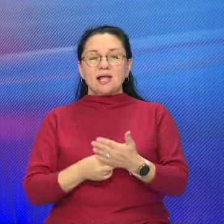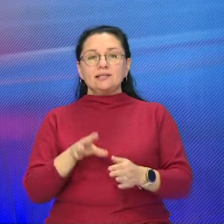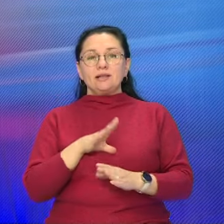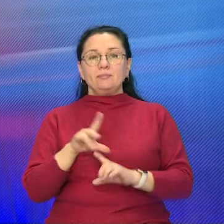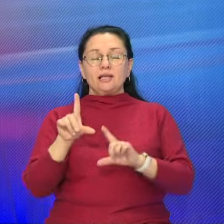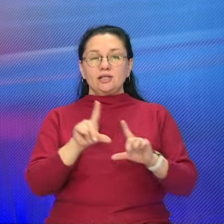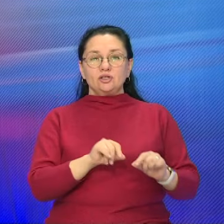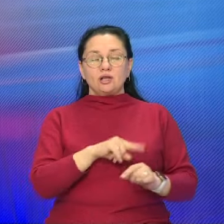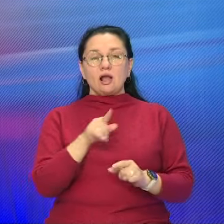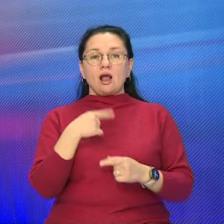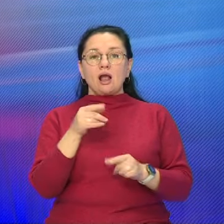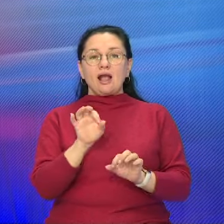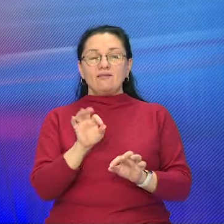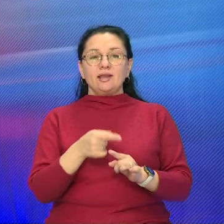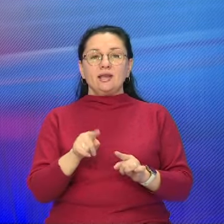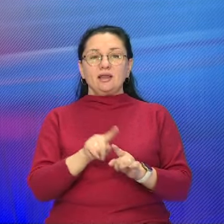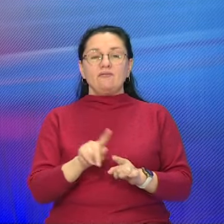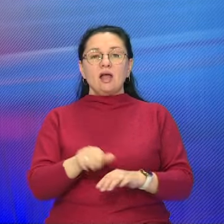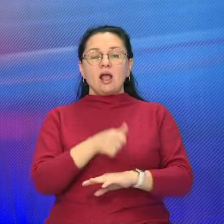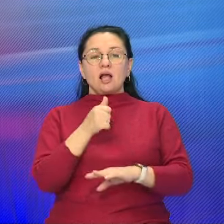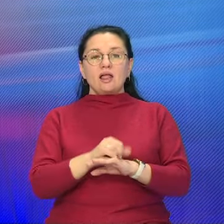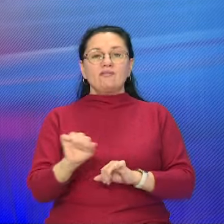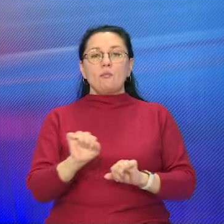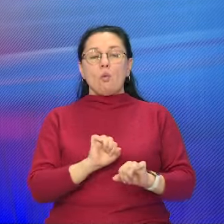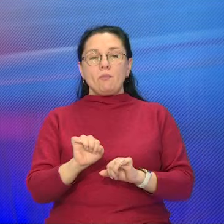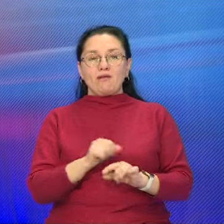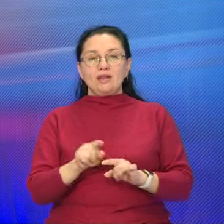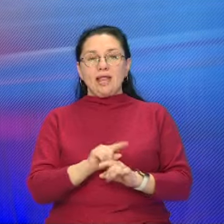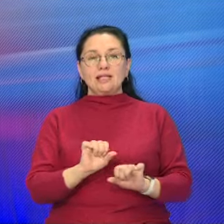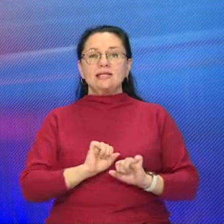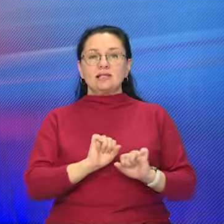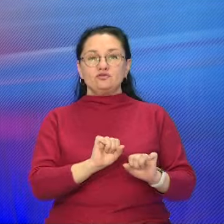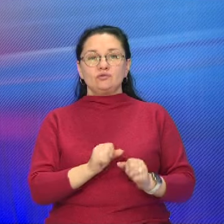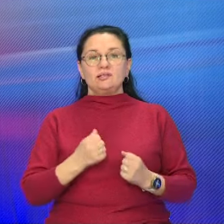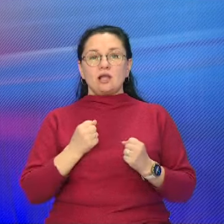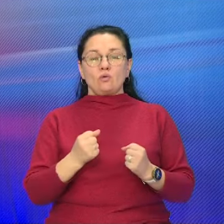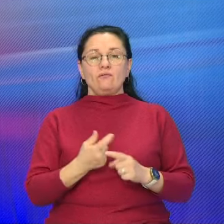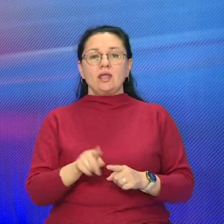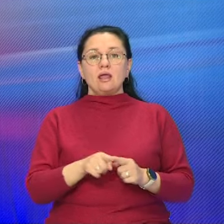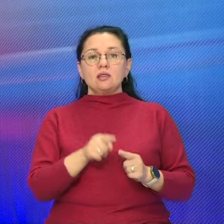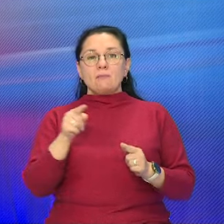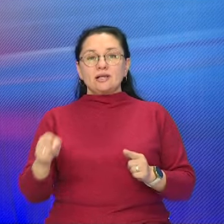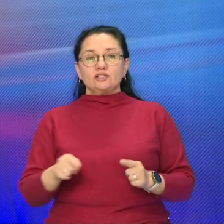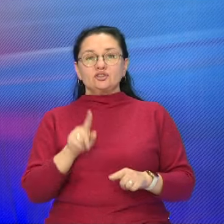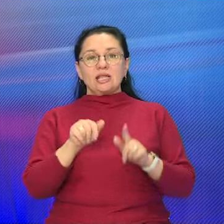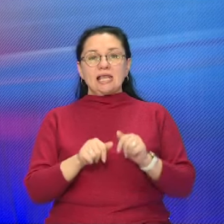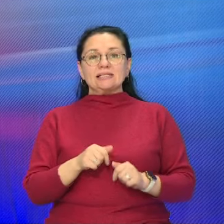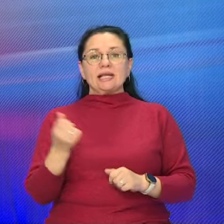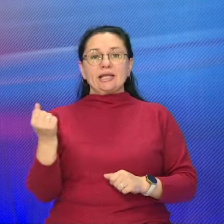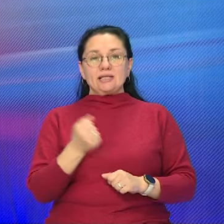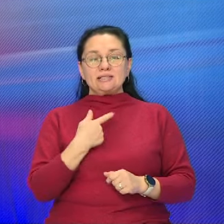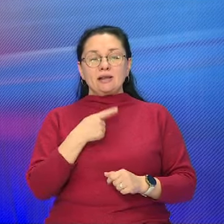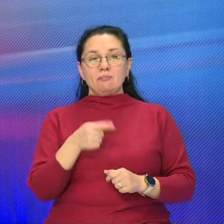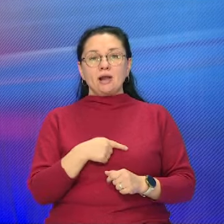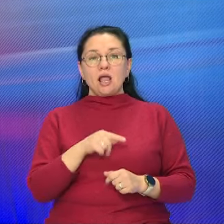нижейшие, поведомляют у региональным головным управлении аховы здоровья. На протяжении нескольких недель мы